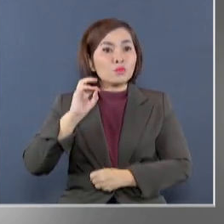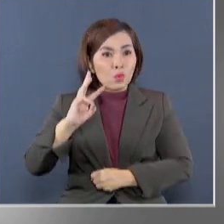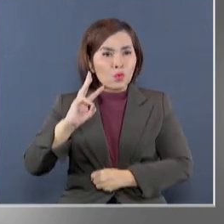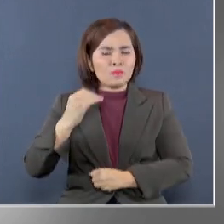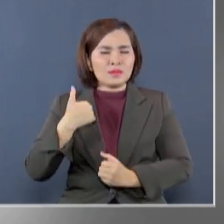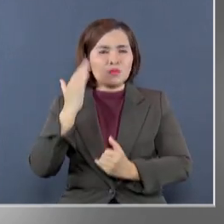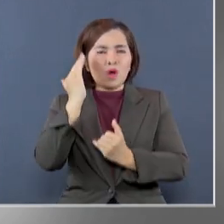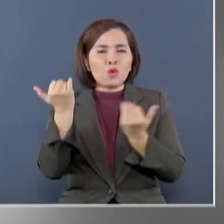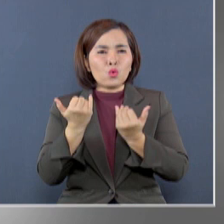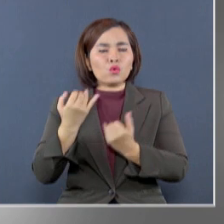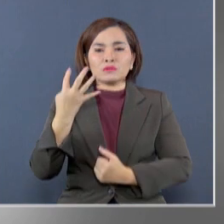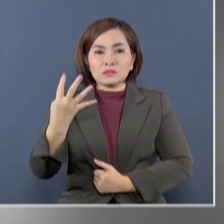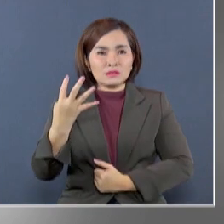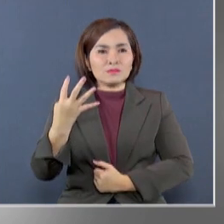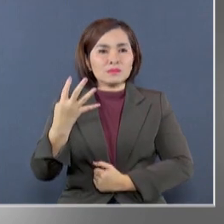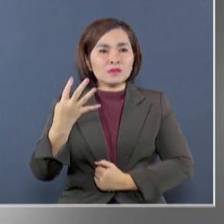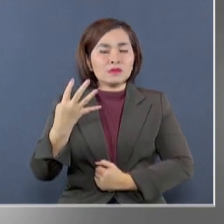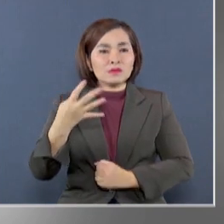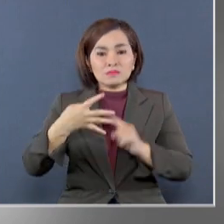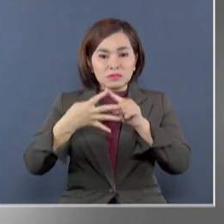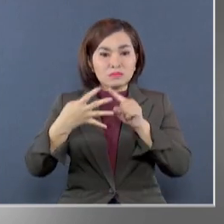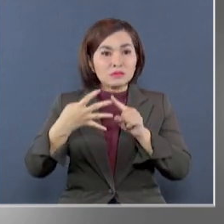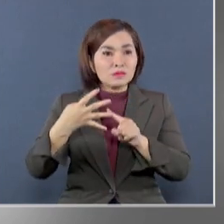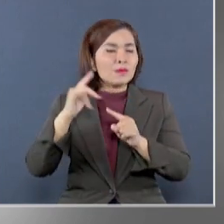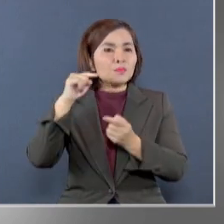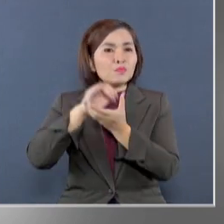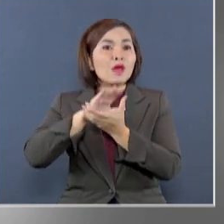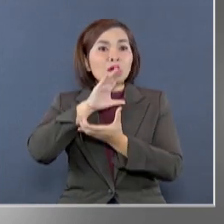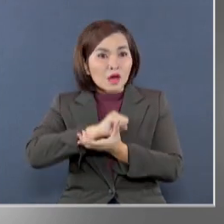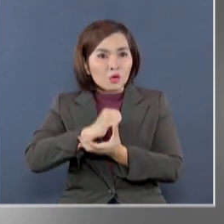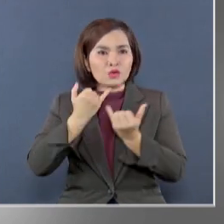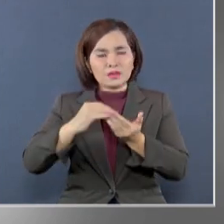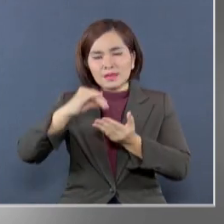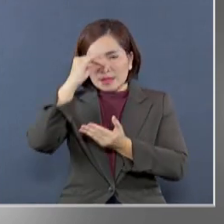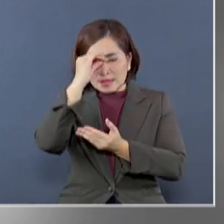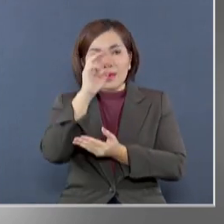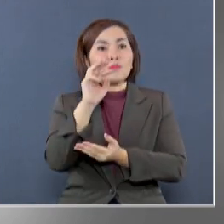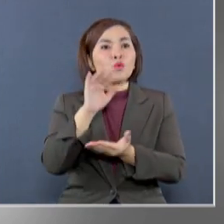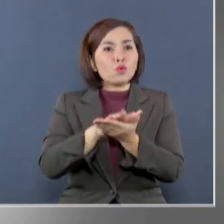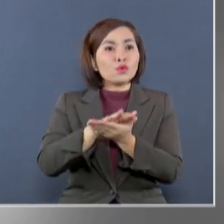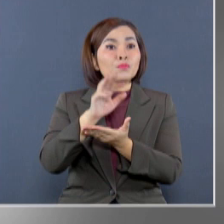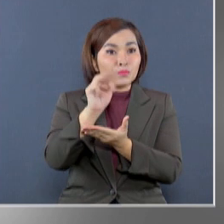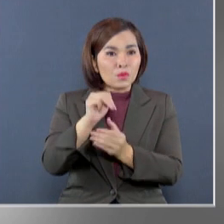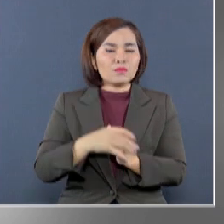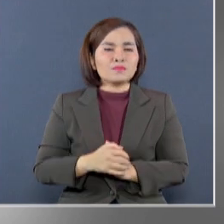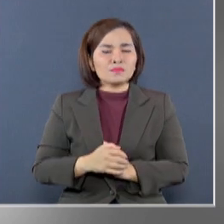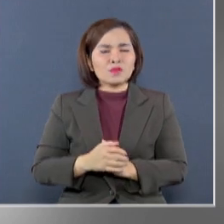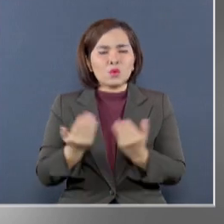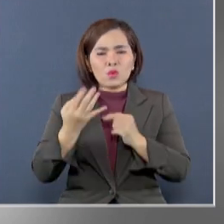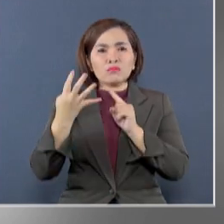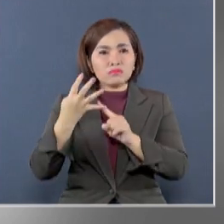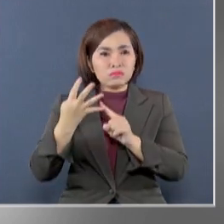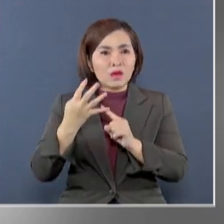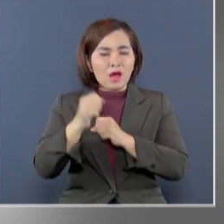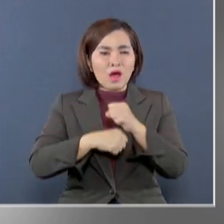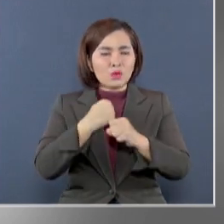งๆมีลูกชาย4คน3คนแรกเกิดกับเมียเก่านะครับตอนนี้เนี่ยก็เรียนในระดับชั้นมัธยมศึกษาส่วนลูกคนสุดท้อง